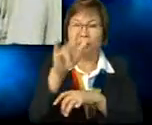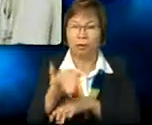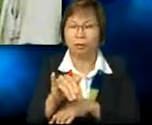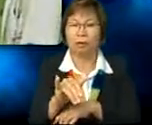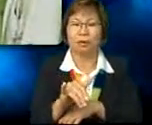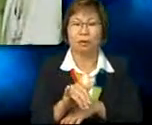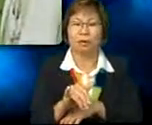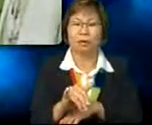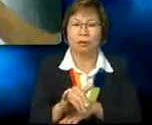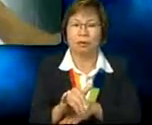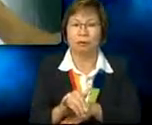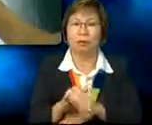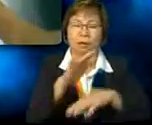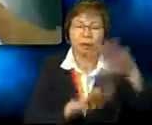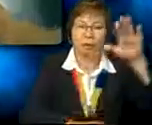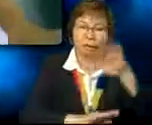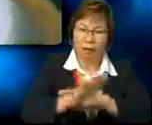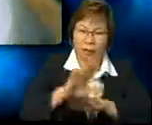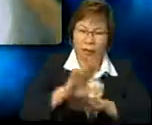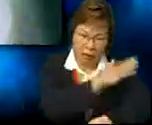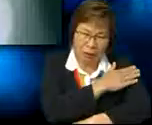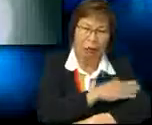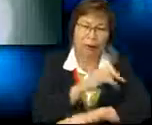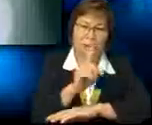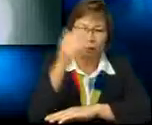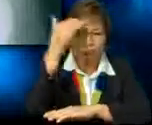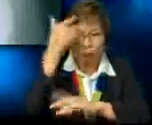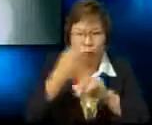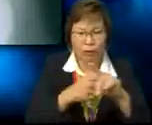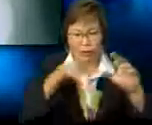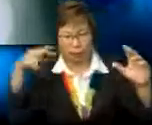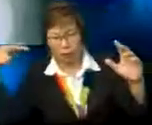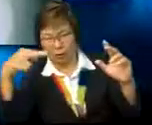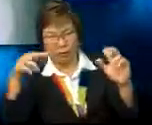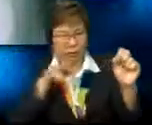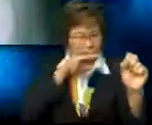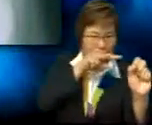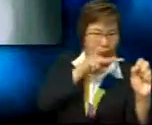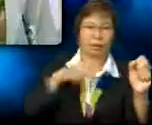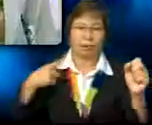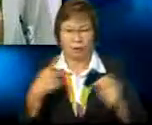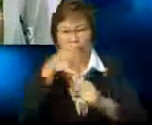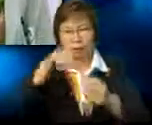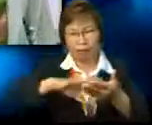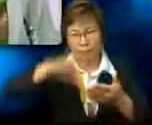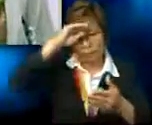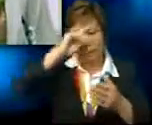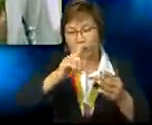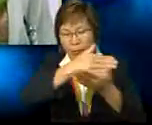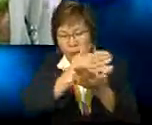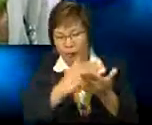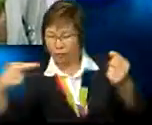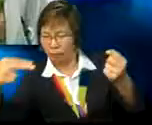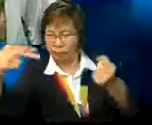ni bukan kita tulis sana X-ray tangan. Kita kena tahu X-ray dia dari angle mana, Jadi kita kena belajar dari bahagian mana